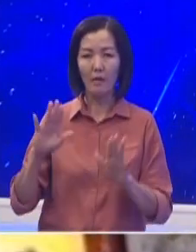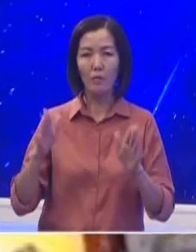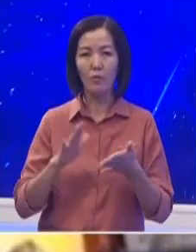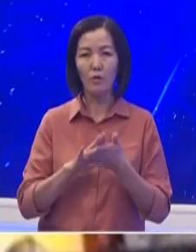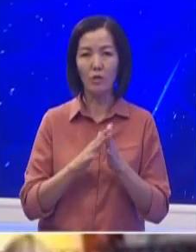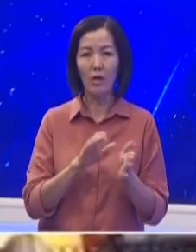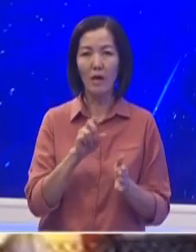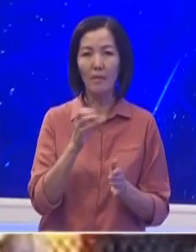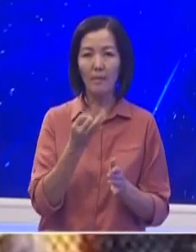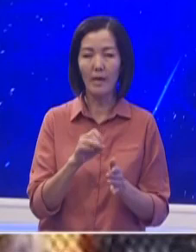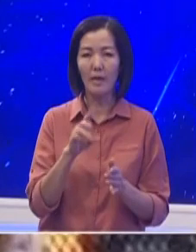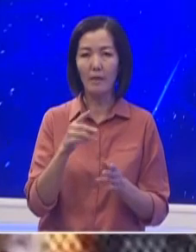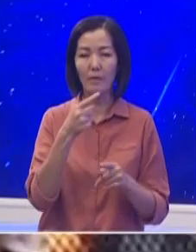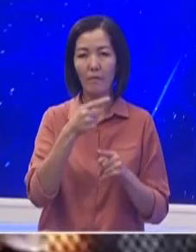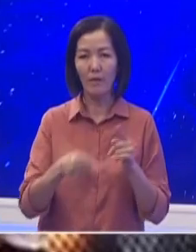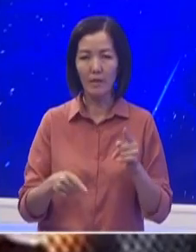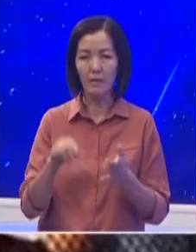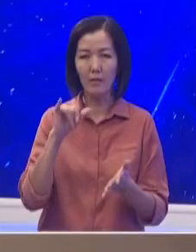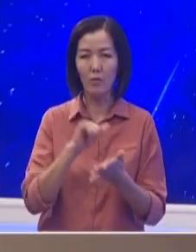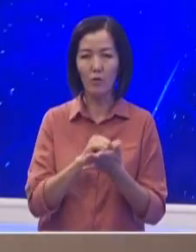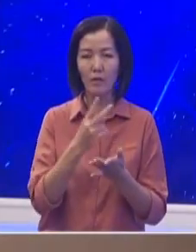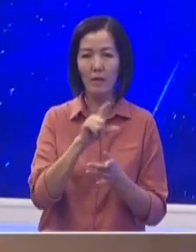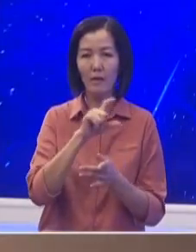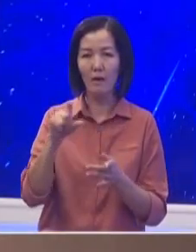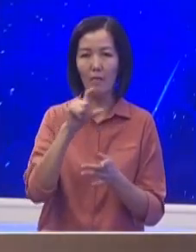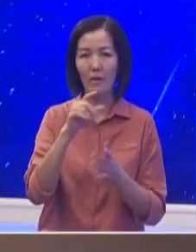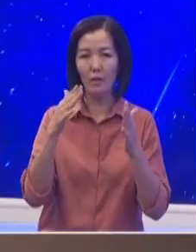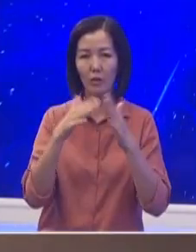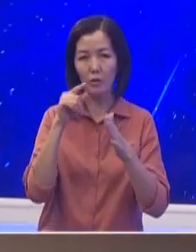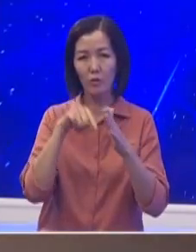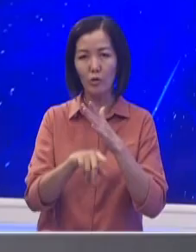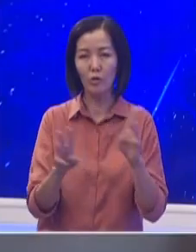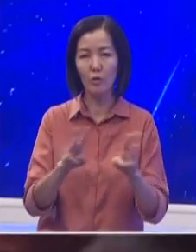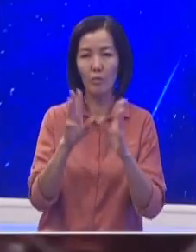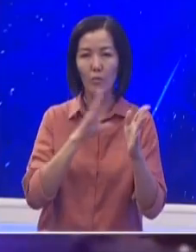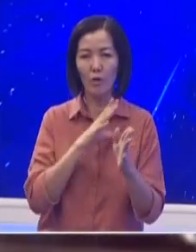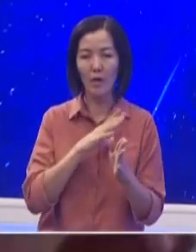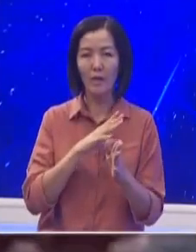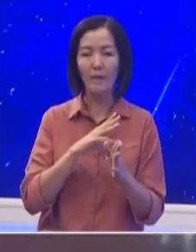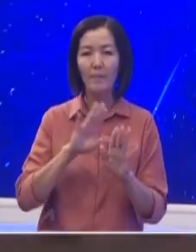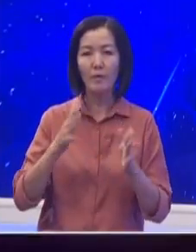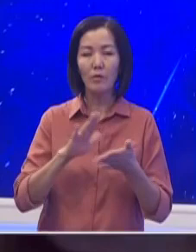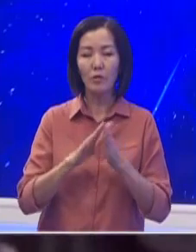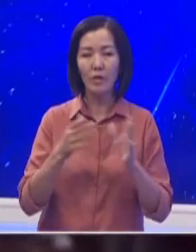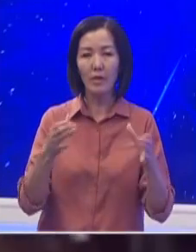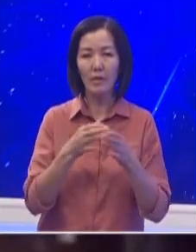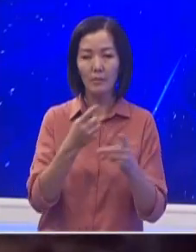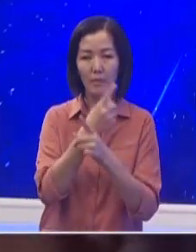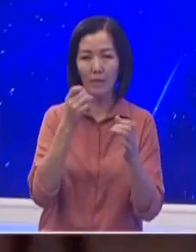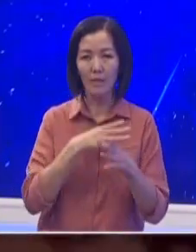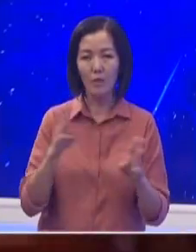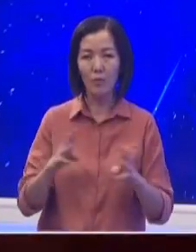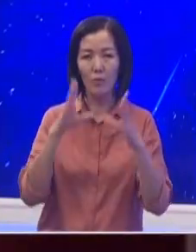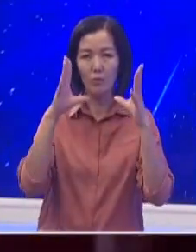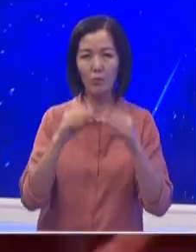Абай Лермонтов көшелерінің қиылысында орналасқан 2 қабатты коттеджде болған. Төтенше жағдай департаменті баспасөз қызметі мәліметінше, өрт